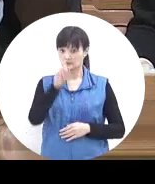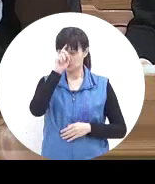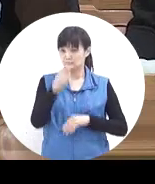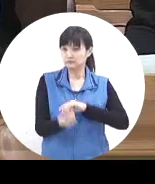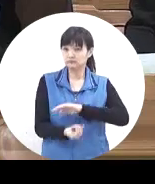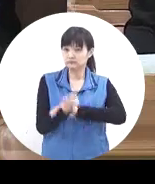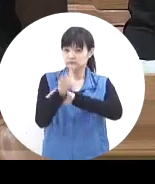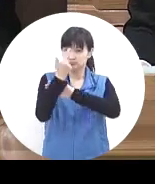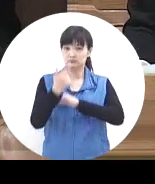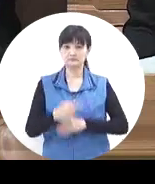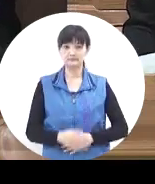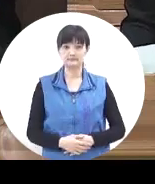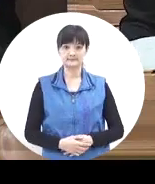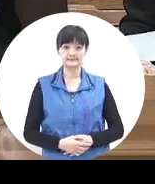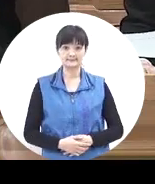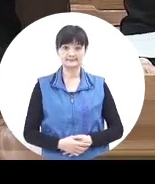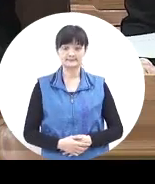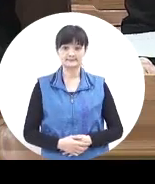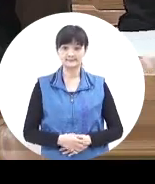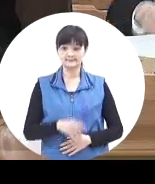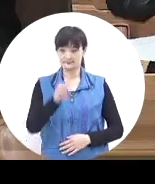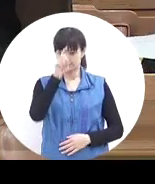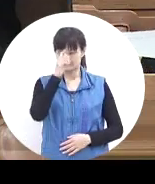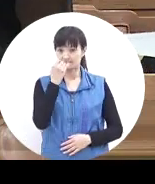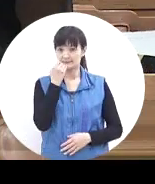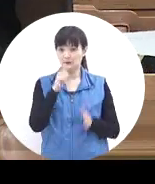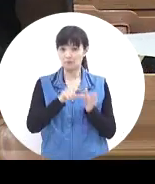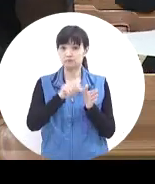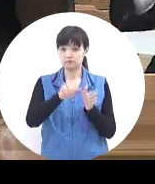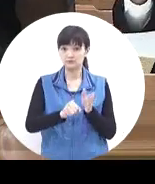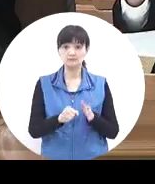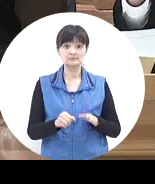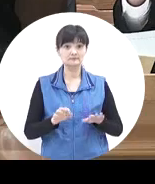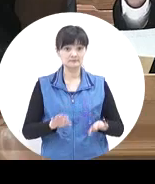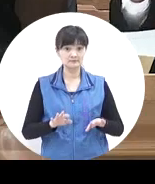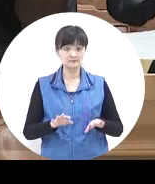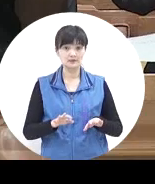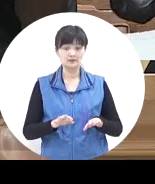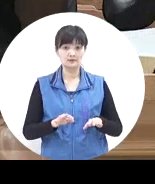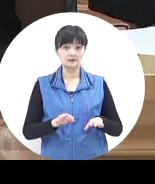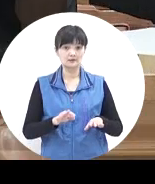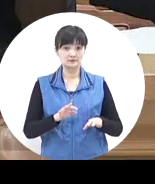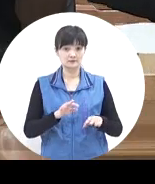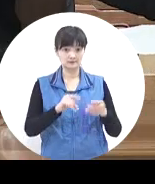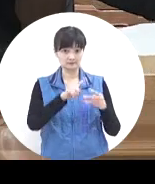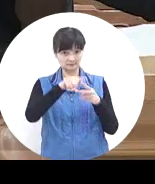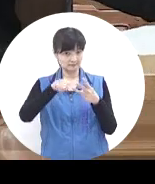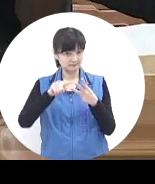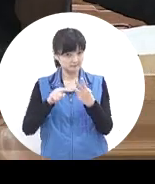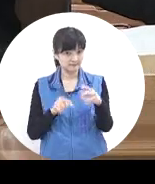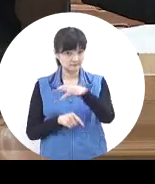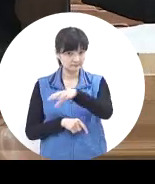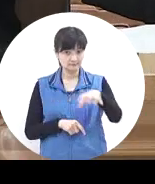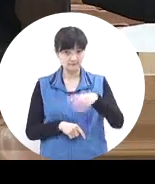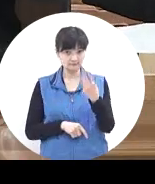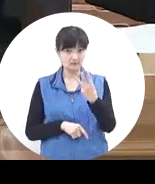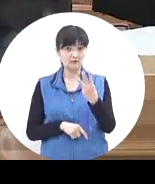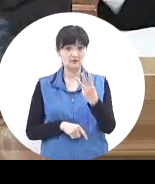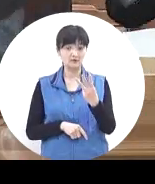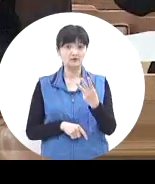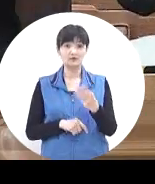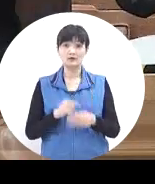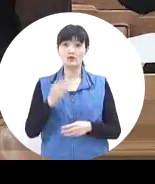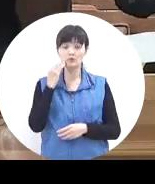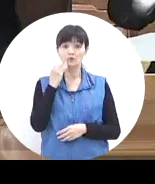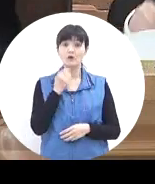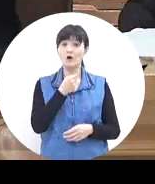长拜托，马上可以先来做嘛。 现在沙地已经高啊哈，这沙地高能够供应要先走了。 使用者付费没关系，